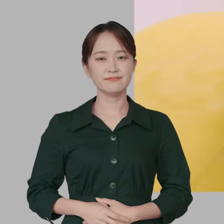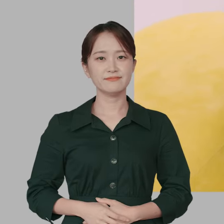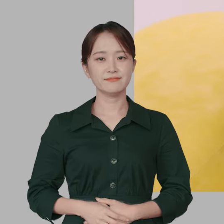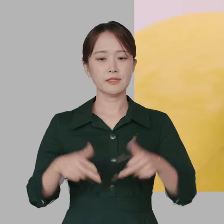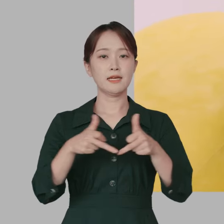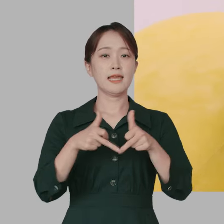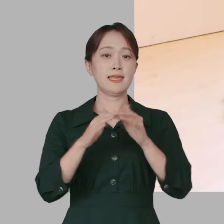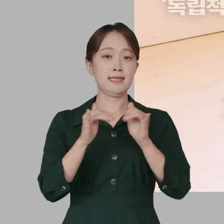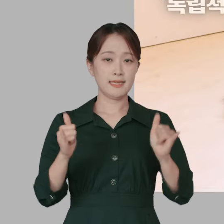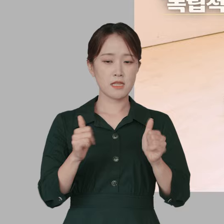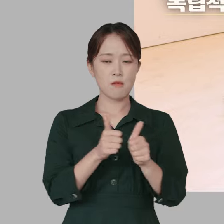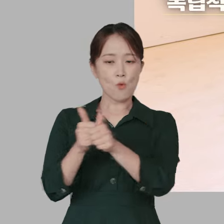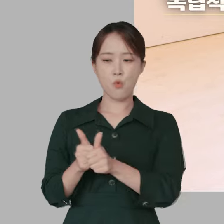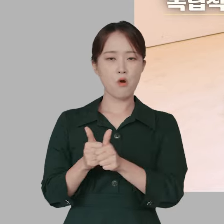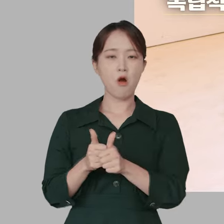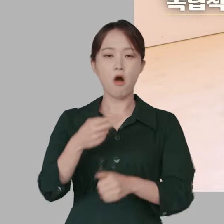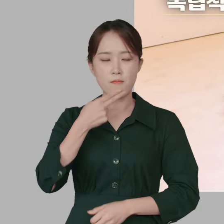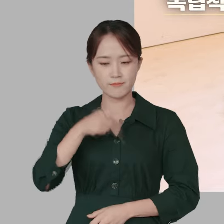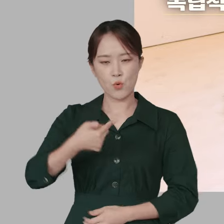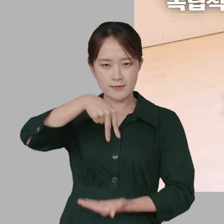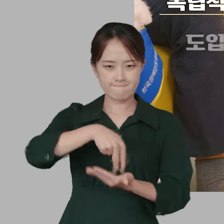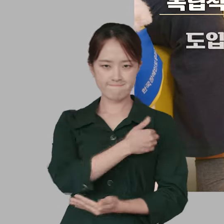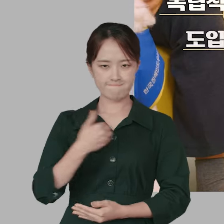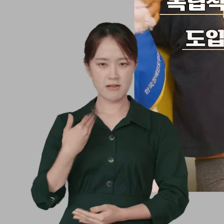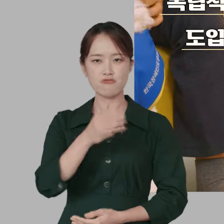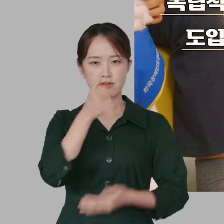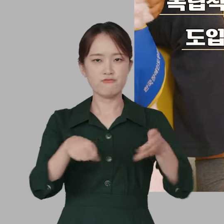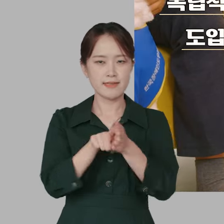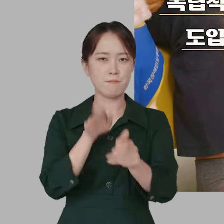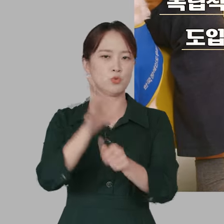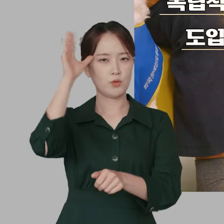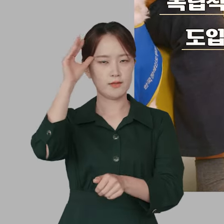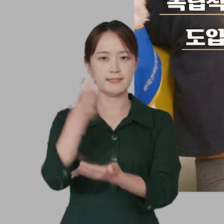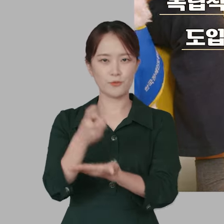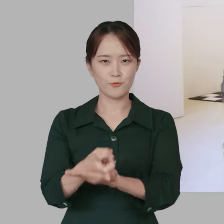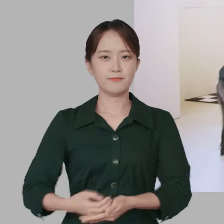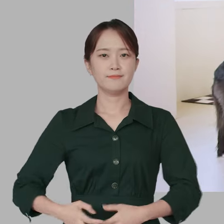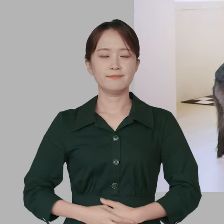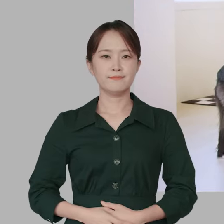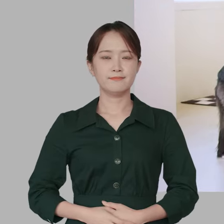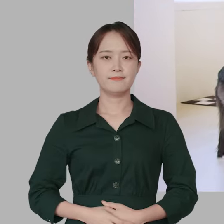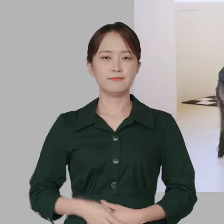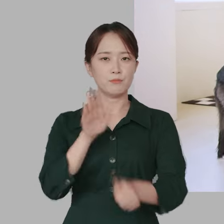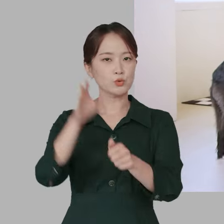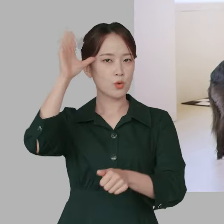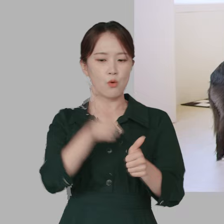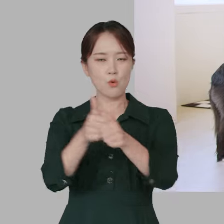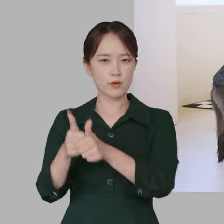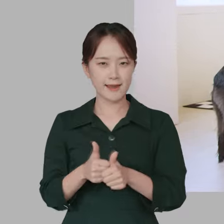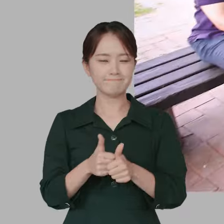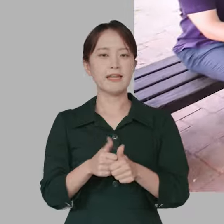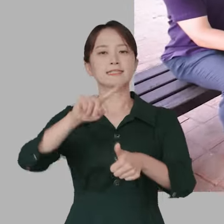장애인도 보호자 없이 독립적으로 생활하기 위해 도입된 보조견 제도 보조견 동행이 당연한